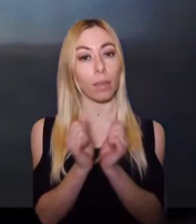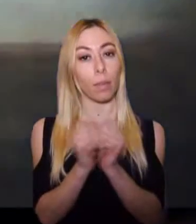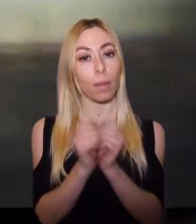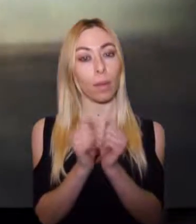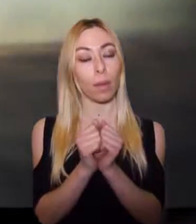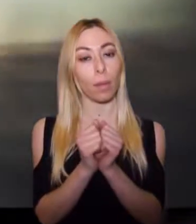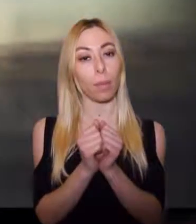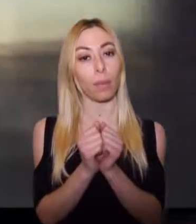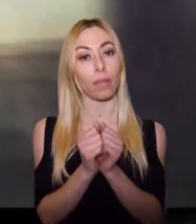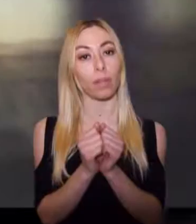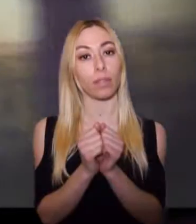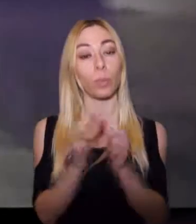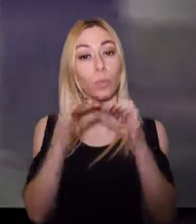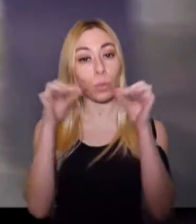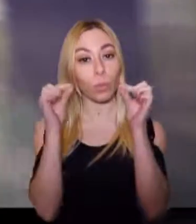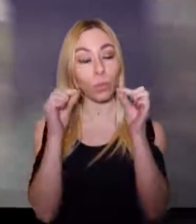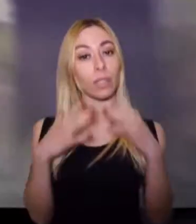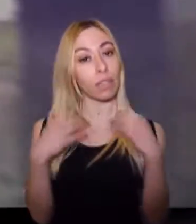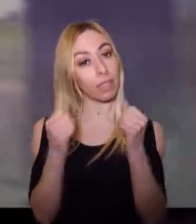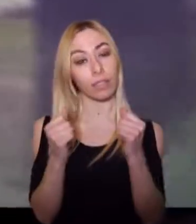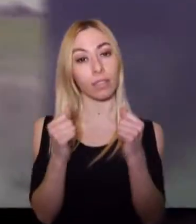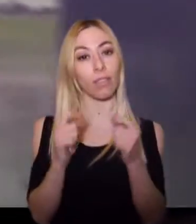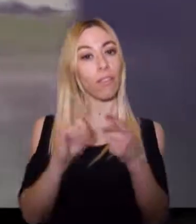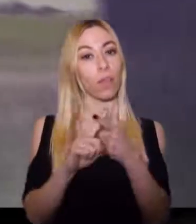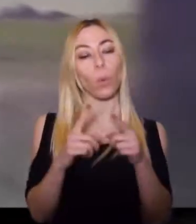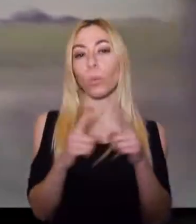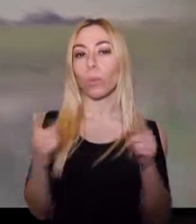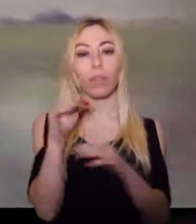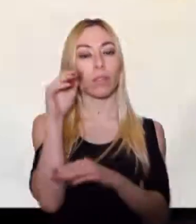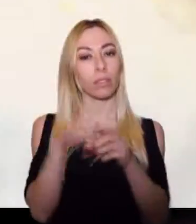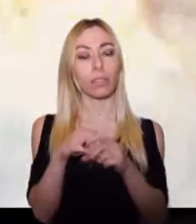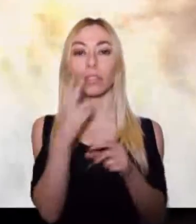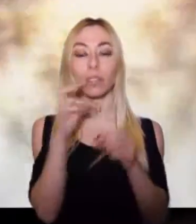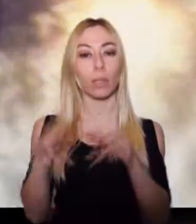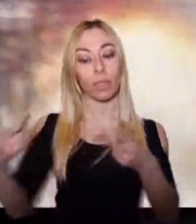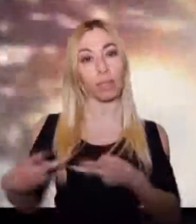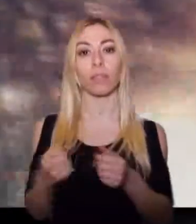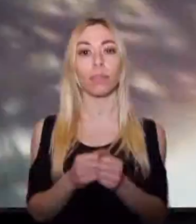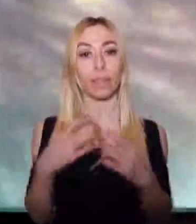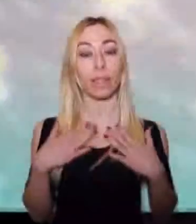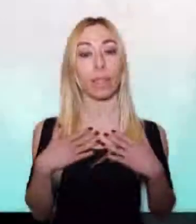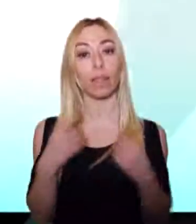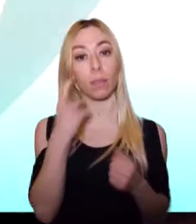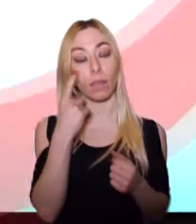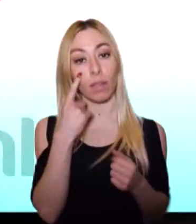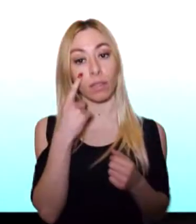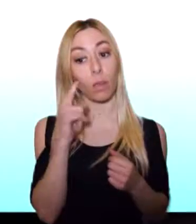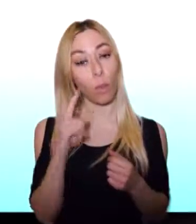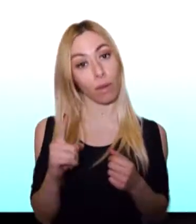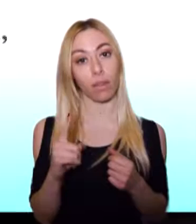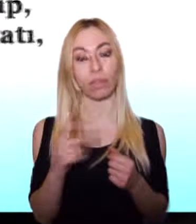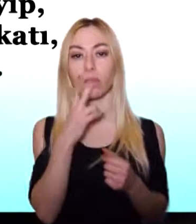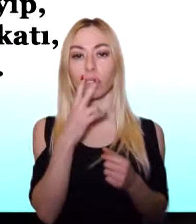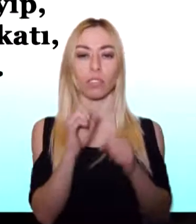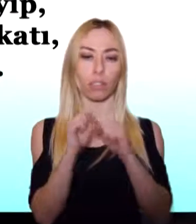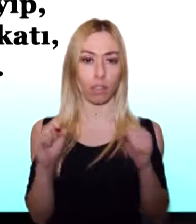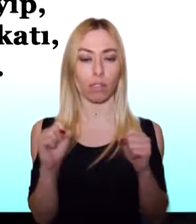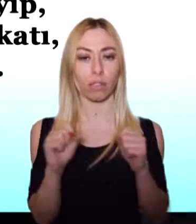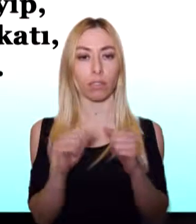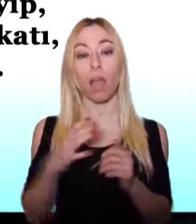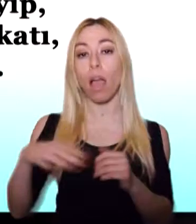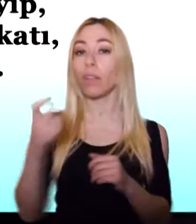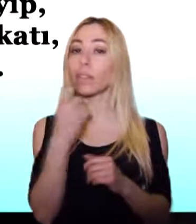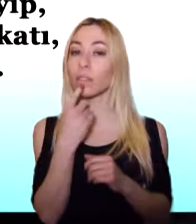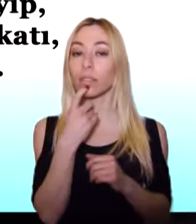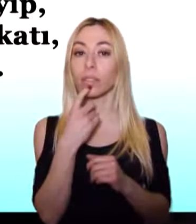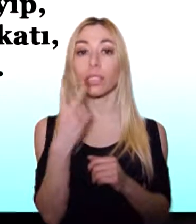Ailenizle geçireceğiniz mutlu, sağlıklı ve uzun bir yaşam için sizi sigarayı bırakmaya davet ediyoruz. Sağlık Bakanlığı